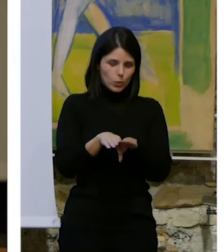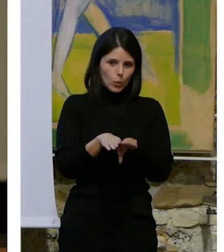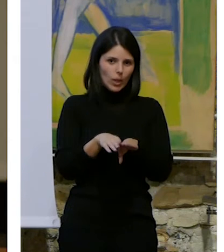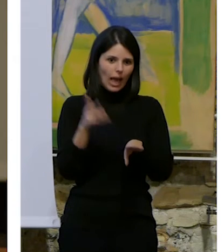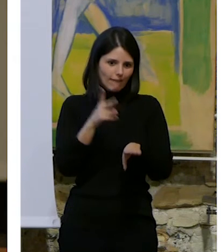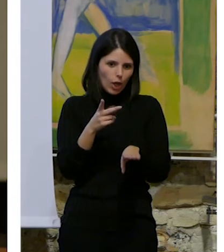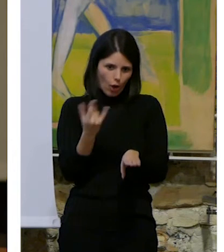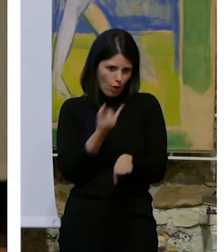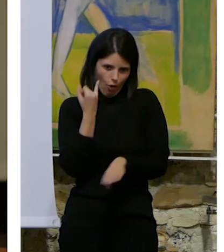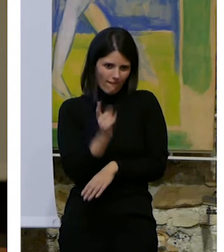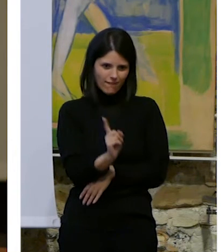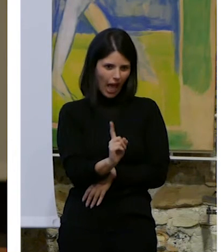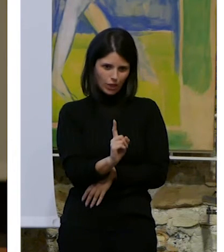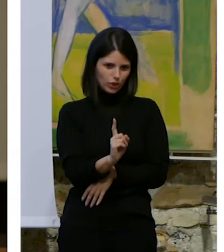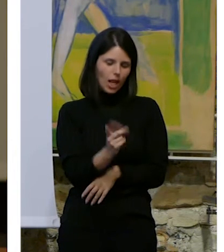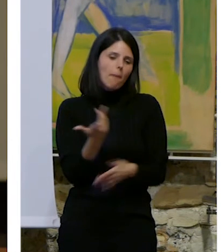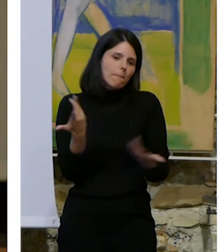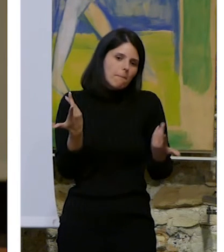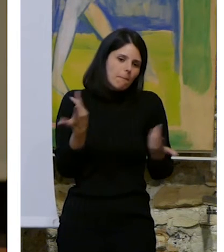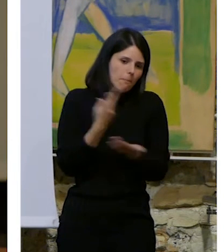compito facilissimo, adesso ci proveremo.